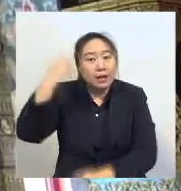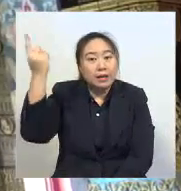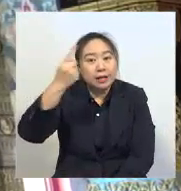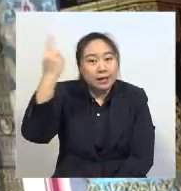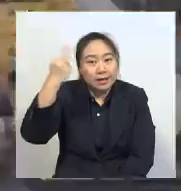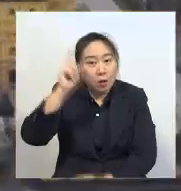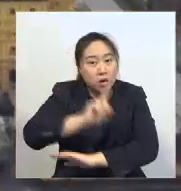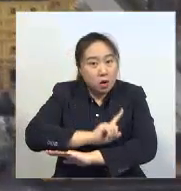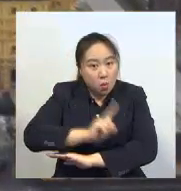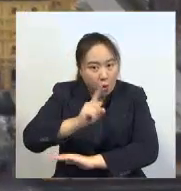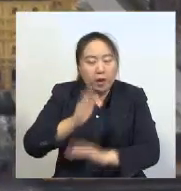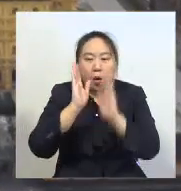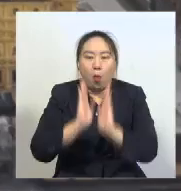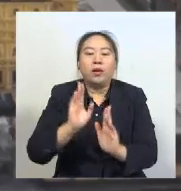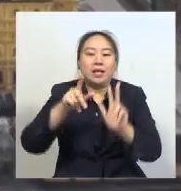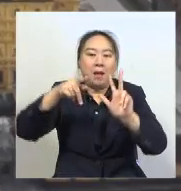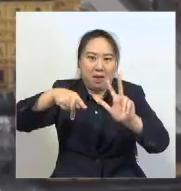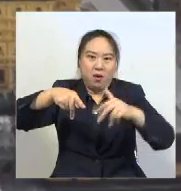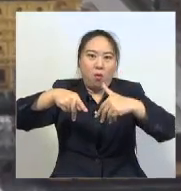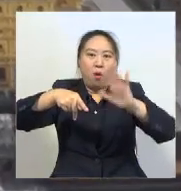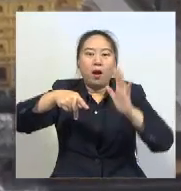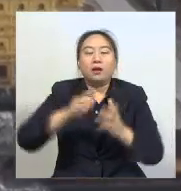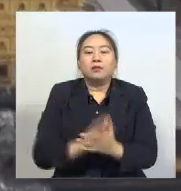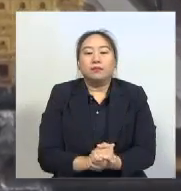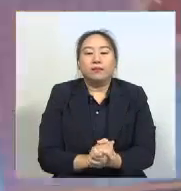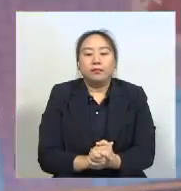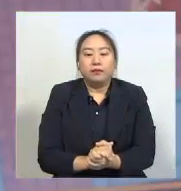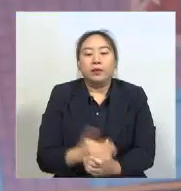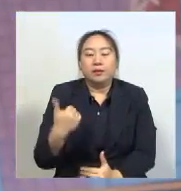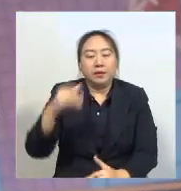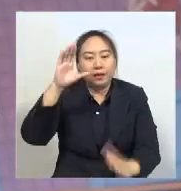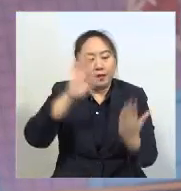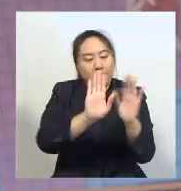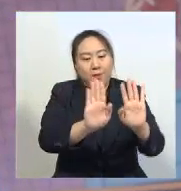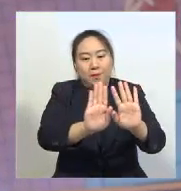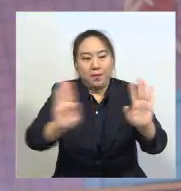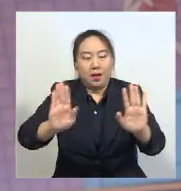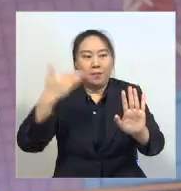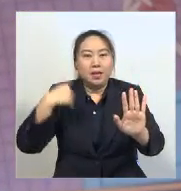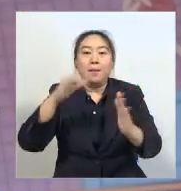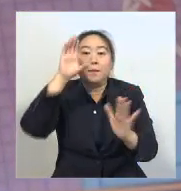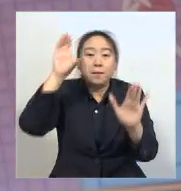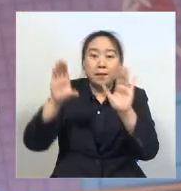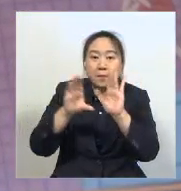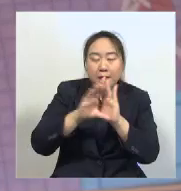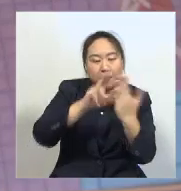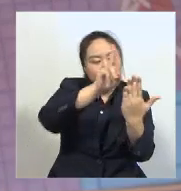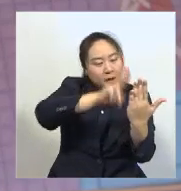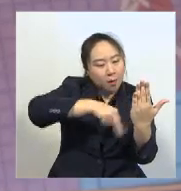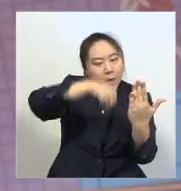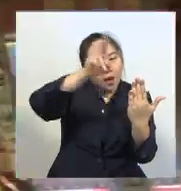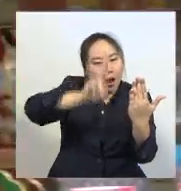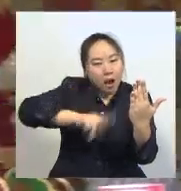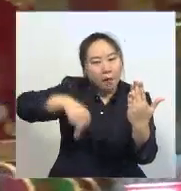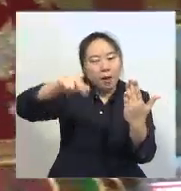ที่นี่ไม่ต่ำกว่า 3,000 คนนะคะนอกจากนี้ก็ยังมีภาพจิตรกรรมฝาผนังที่บอกเล่าเรื่องราวเกี่ยวกับพุทธประ